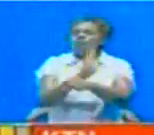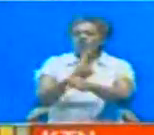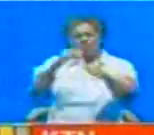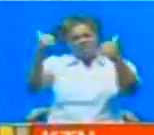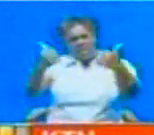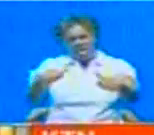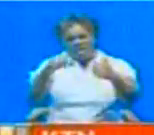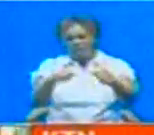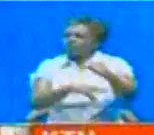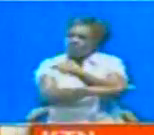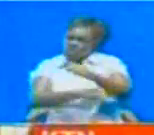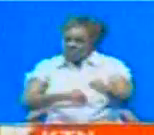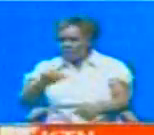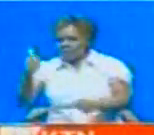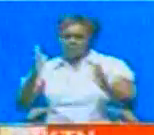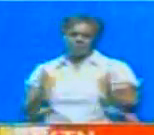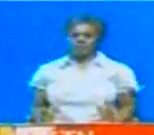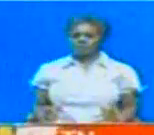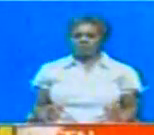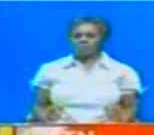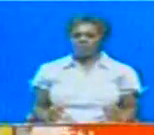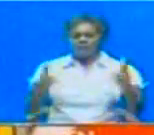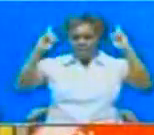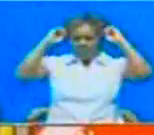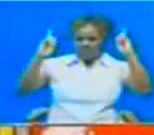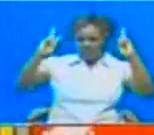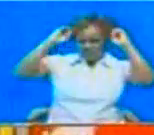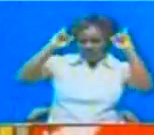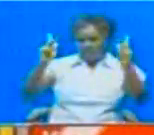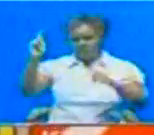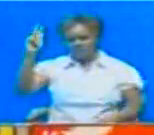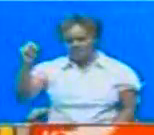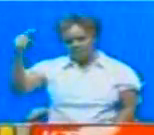kipawa chake kumuibia mwenzake. Mashirima Kapombe, KTN Leo.